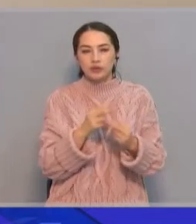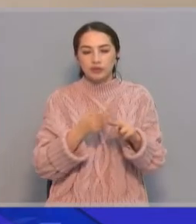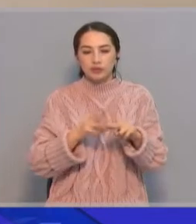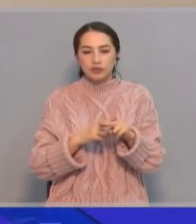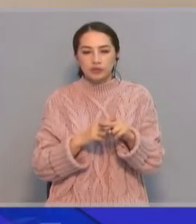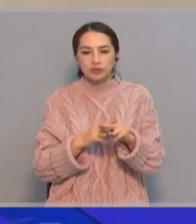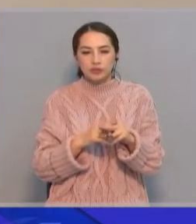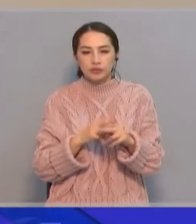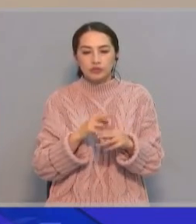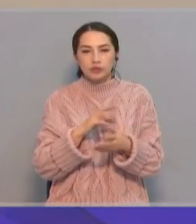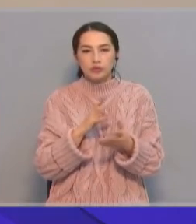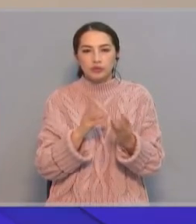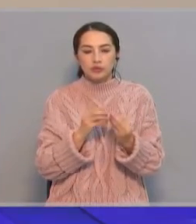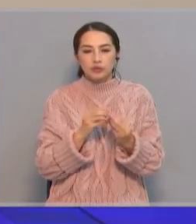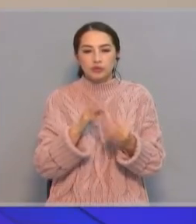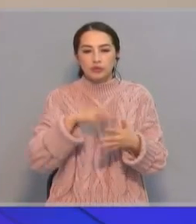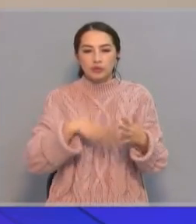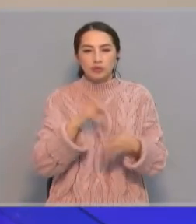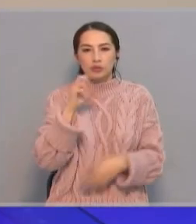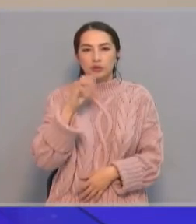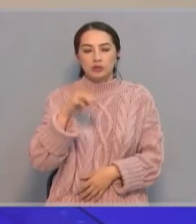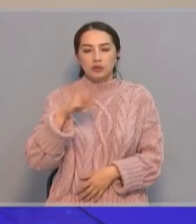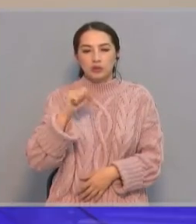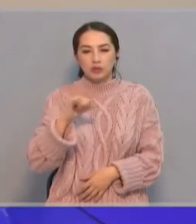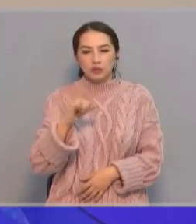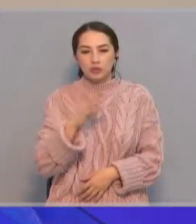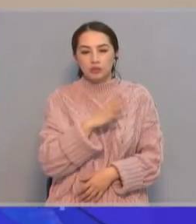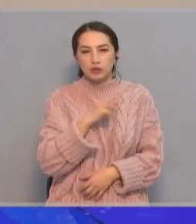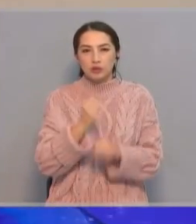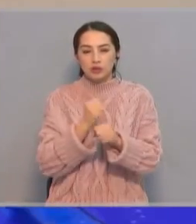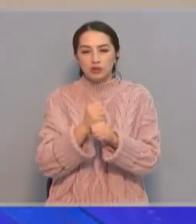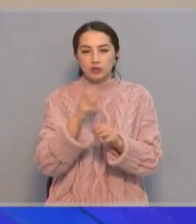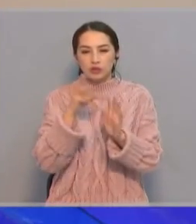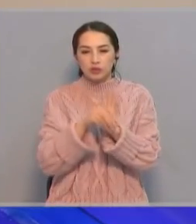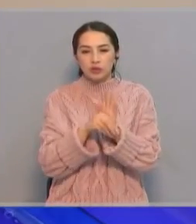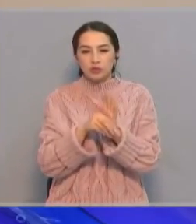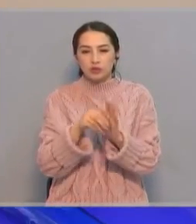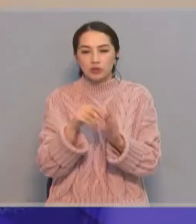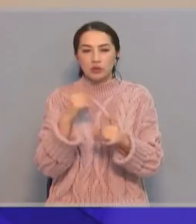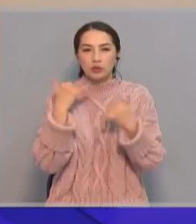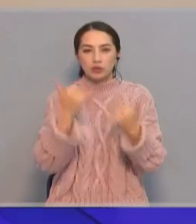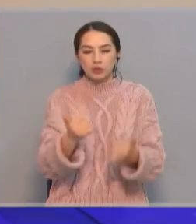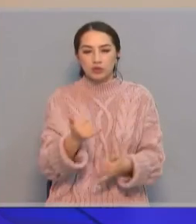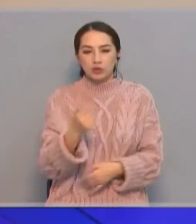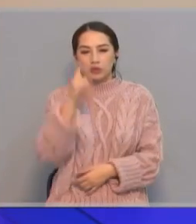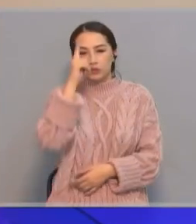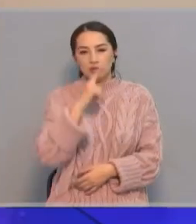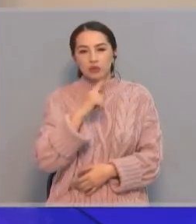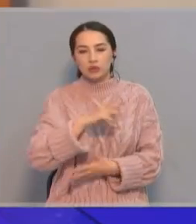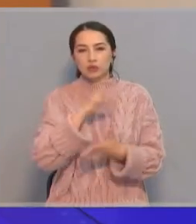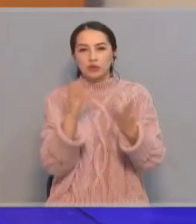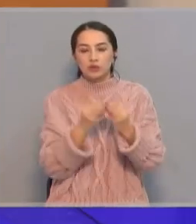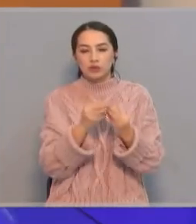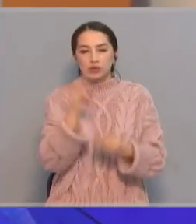Обучившись основам предпринимательства по проекту «Бастау бизнес», я разработала бизнес-проект. Он был одобрен, и в течение 1 месяца я